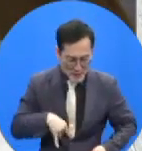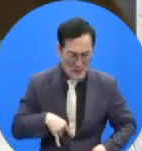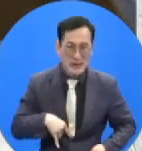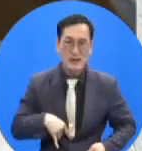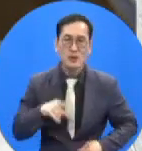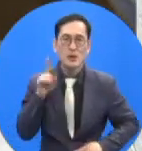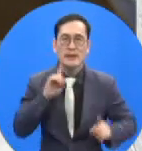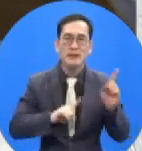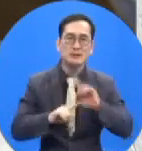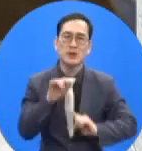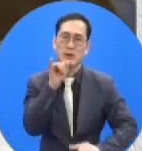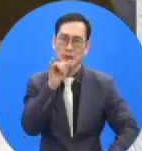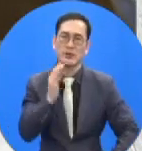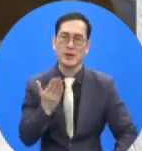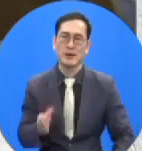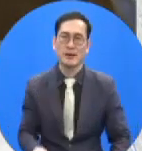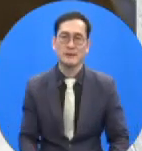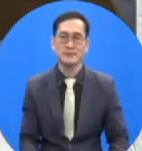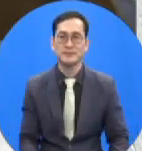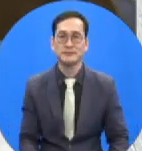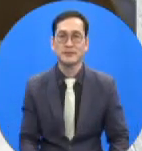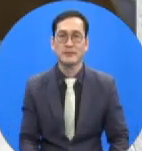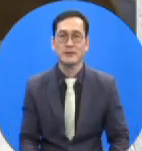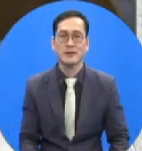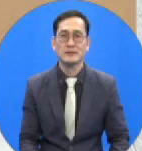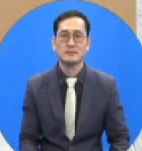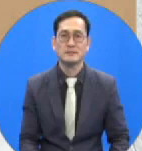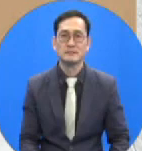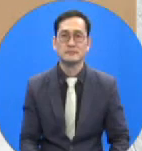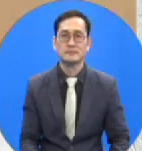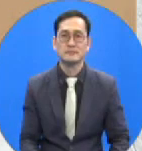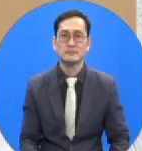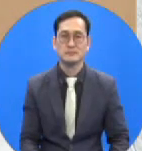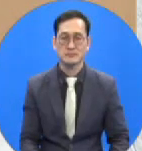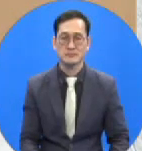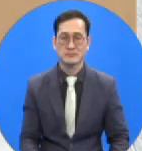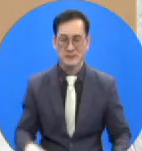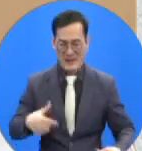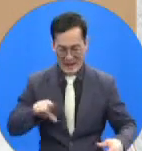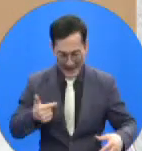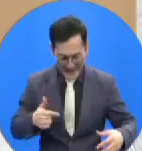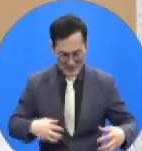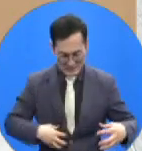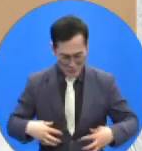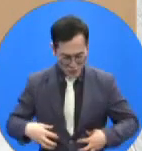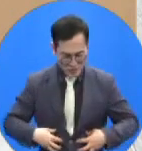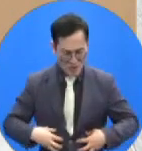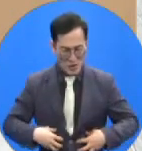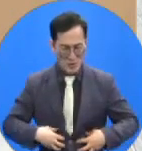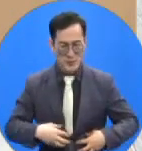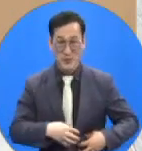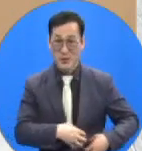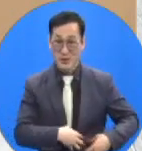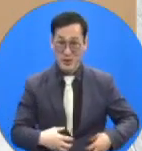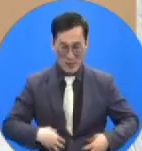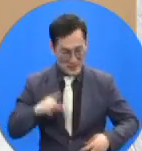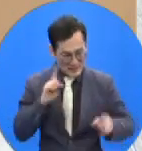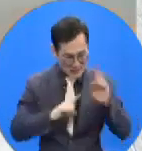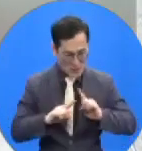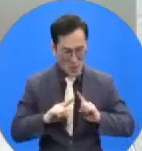있습니다. 어쨌든 지금 그거를 감수하고라도 이제 검역대를 통과하려는 의도가